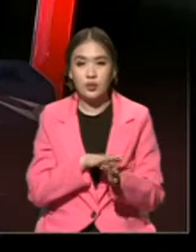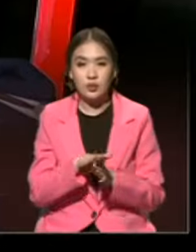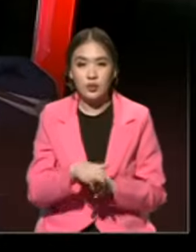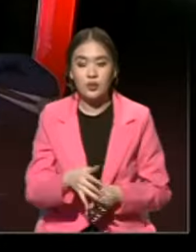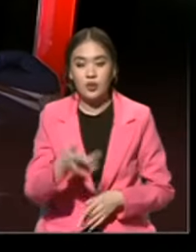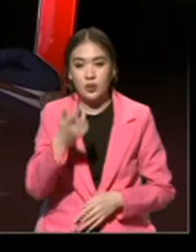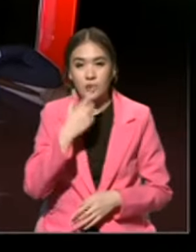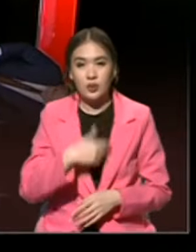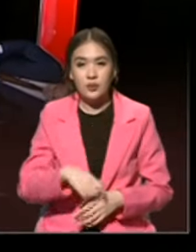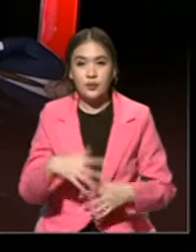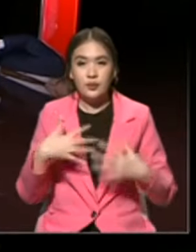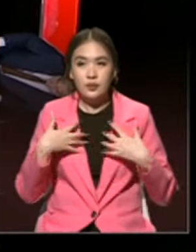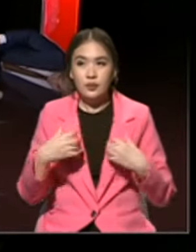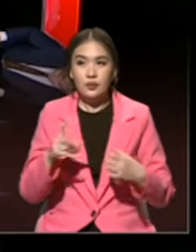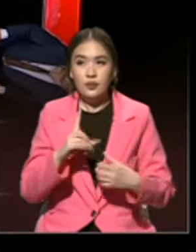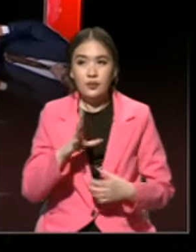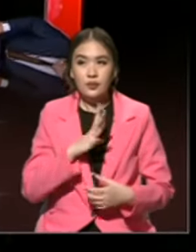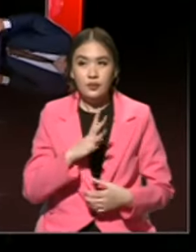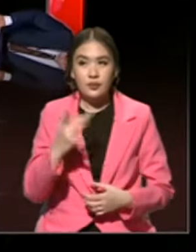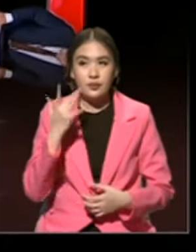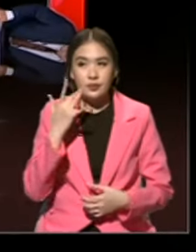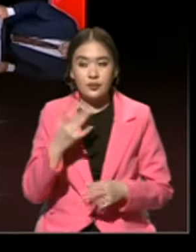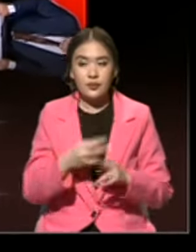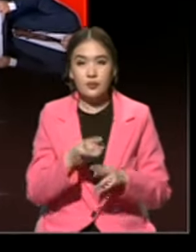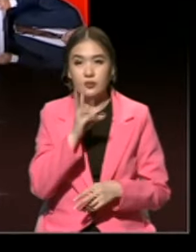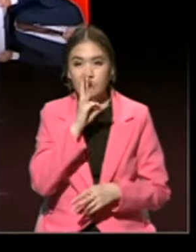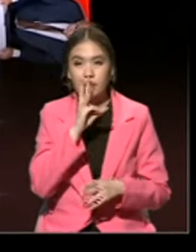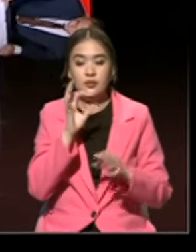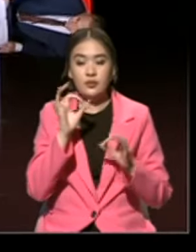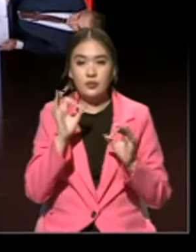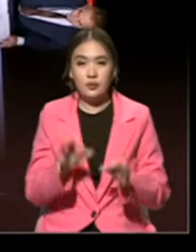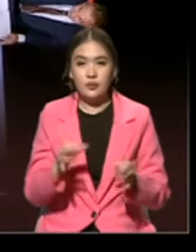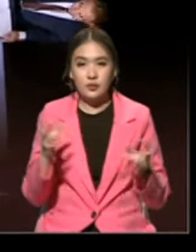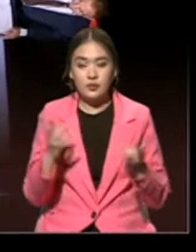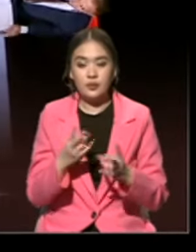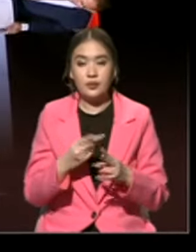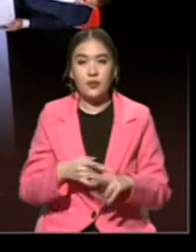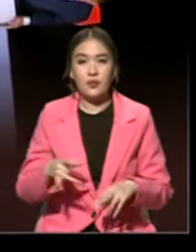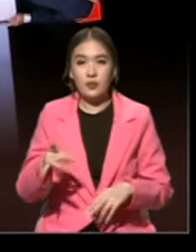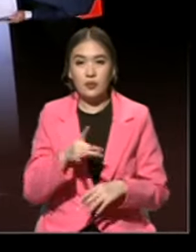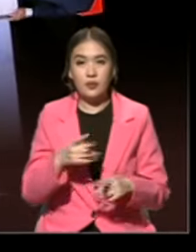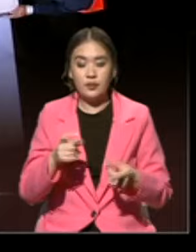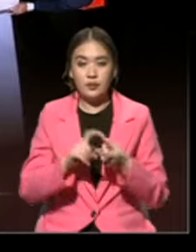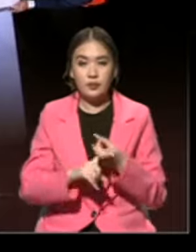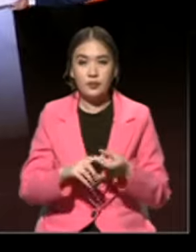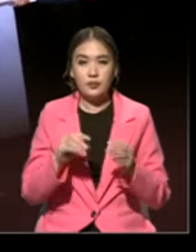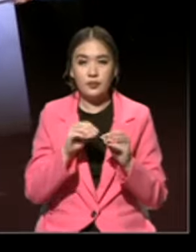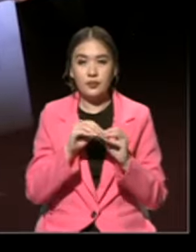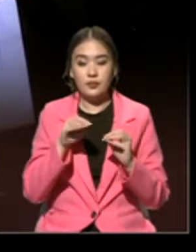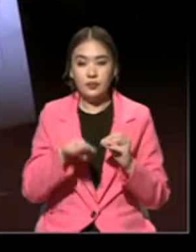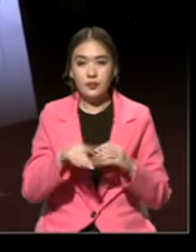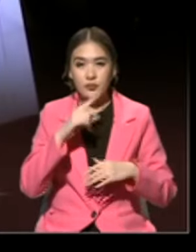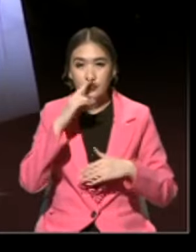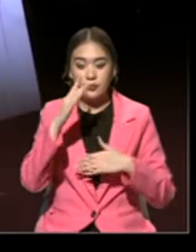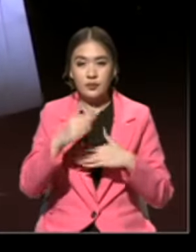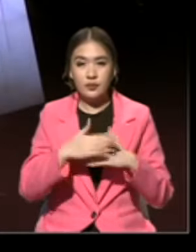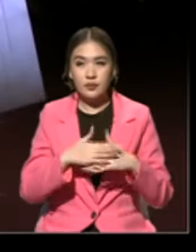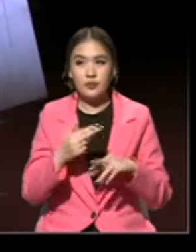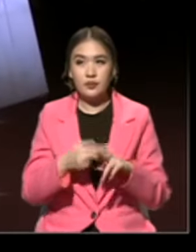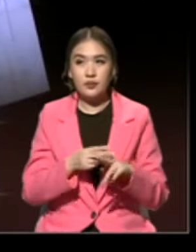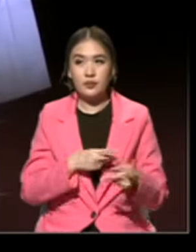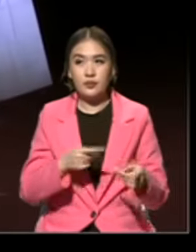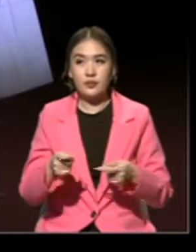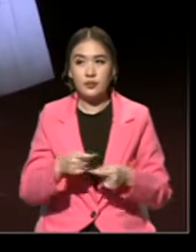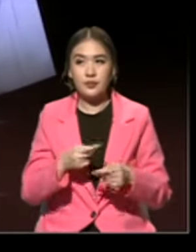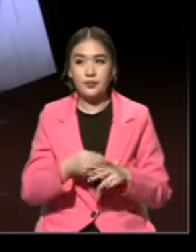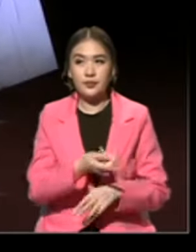денсаулығын реттеп отыру үшін оның жалақысы болу керек. Солай да айтарым, бүгінгі күні республика бойынша 10 мың шамасында жергілікті атқарушы